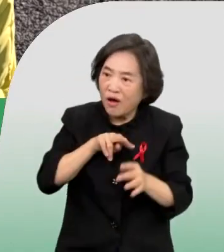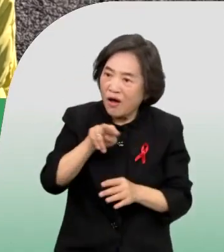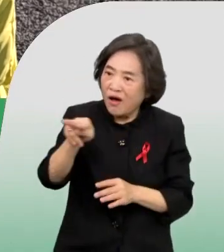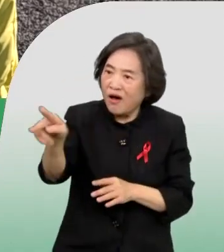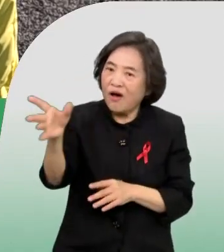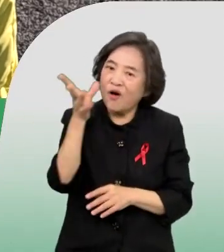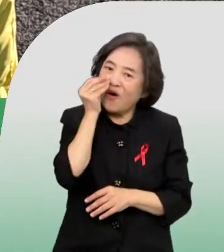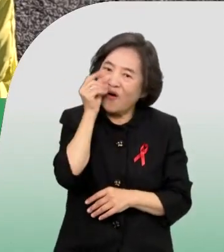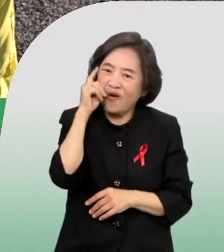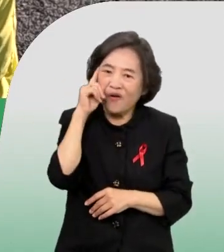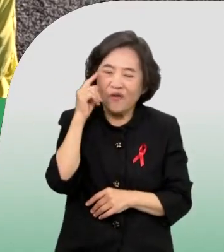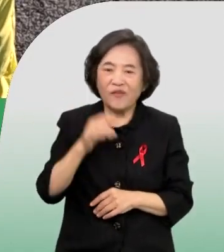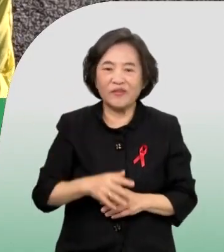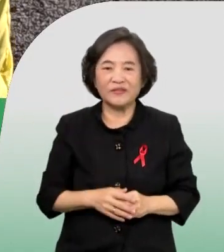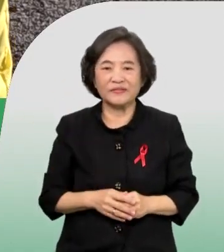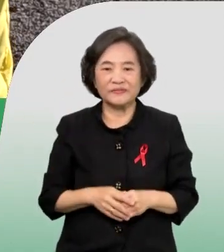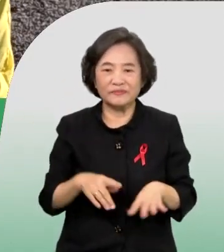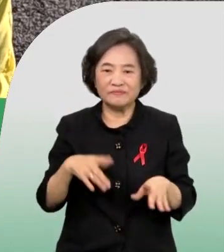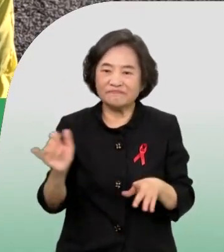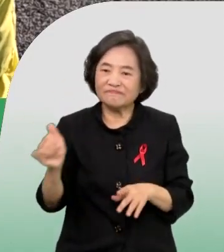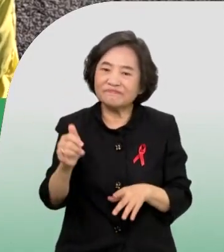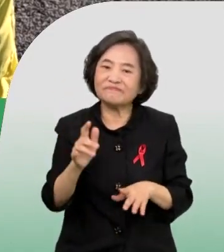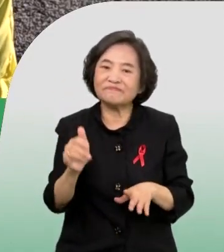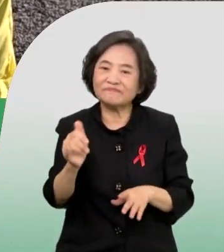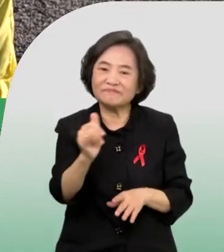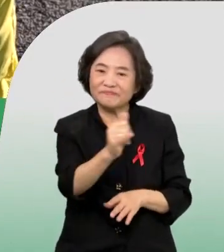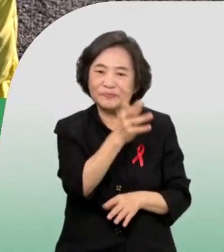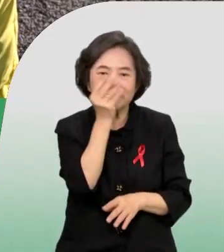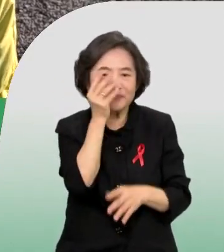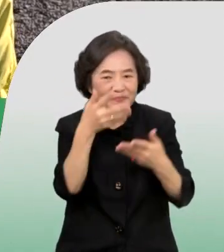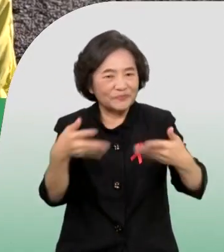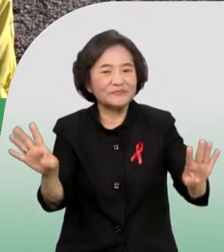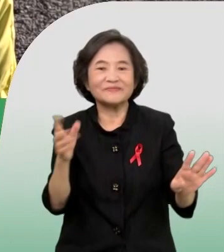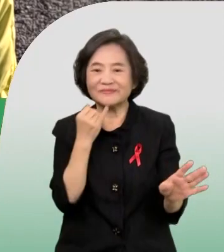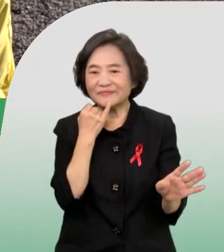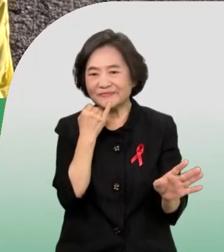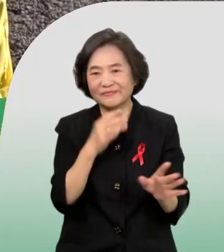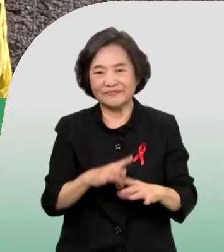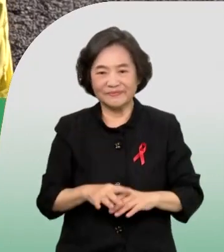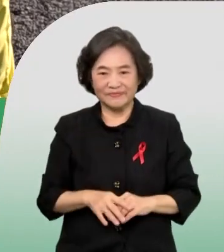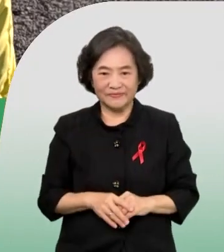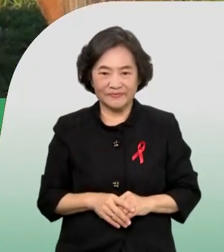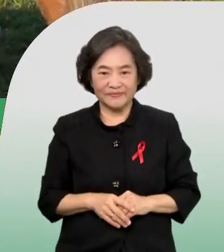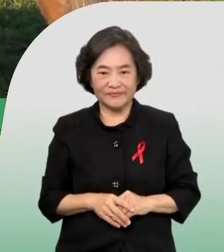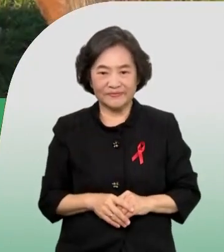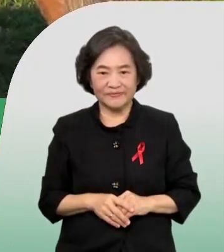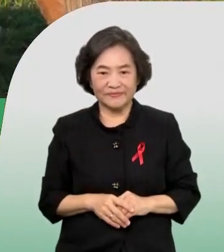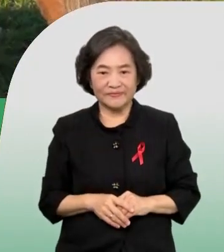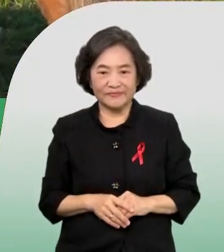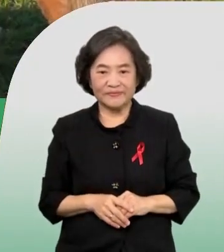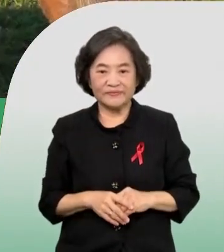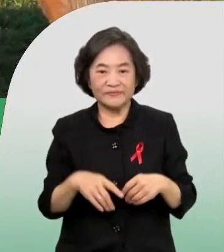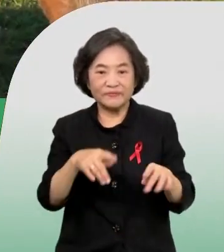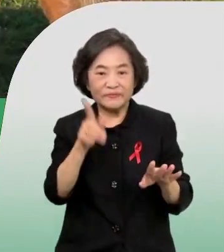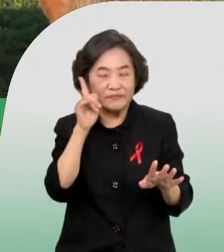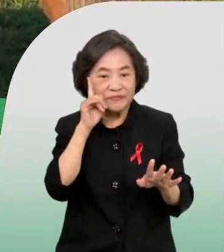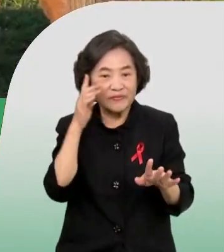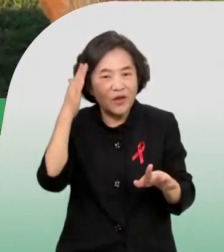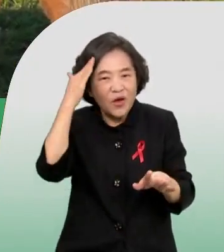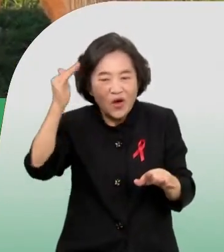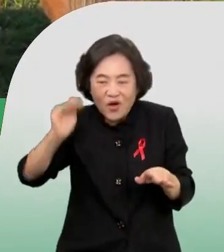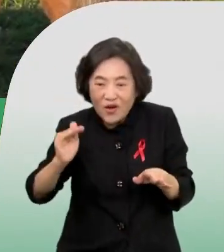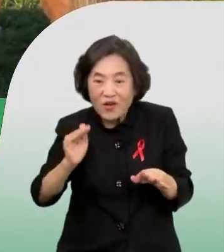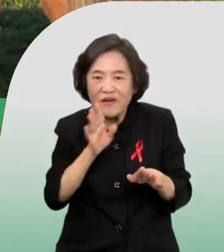see a hidden waterfall that you get to see if you drove around the area. 叫当当无体